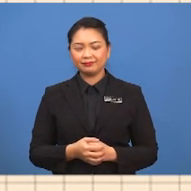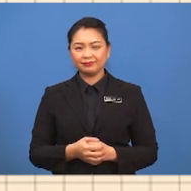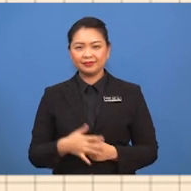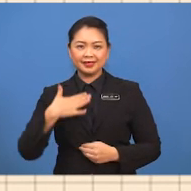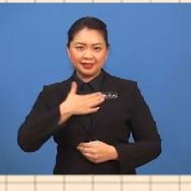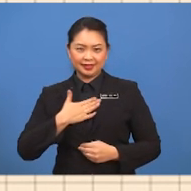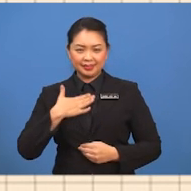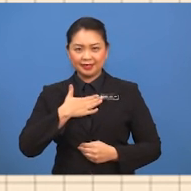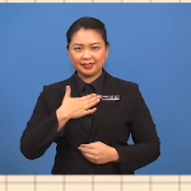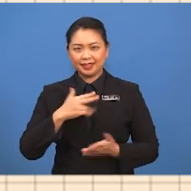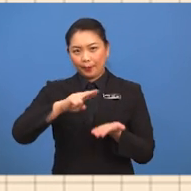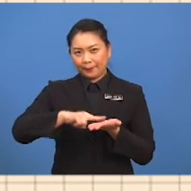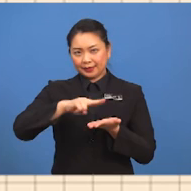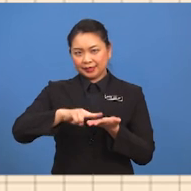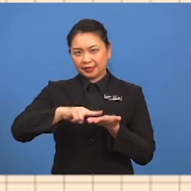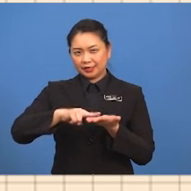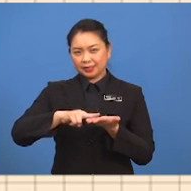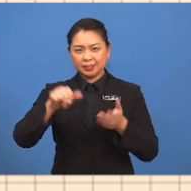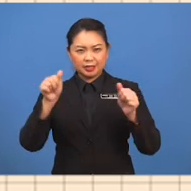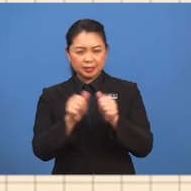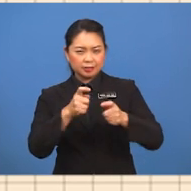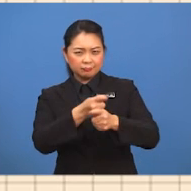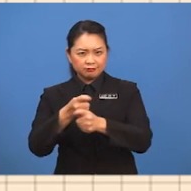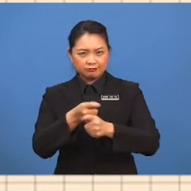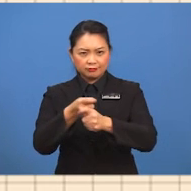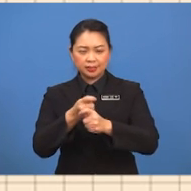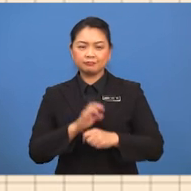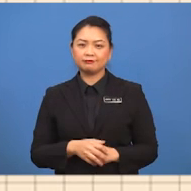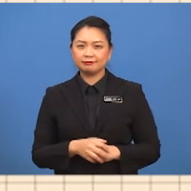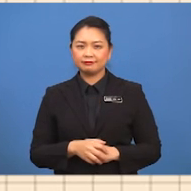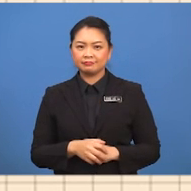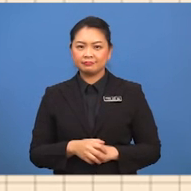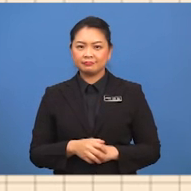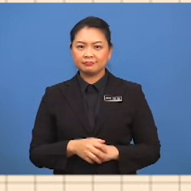Sila baca soalan dengan teliti.